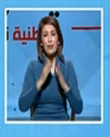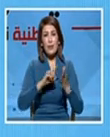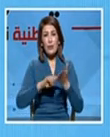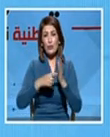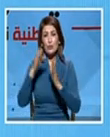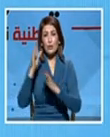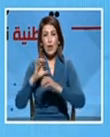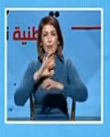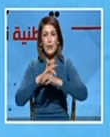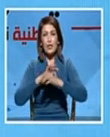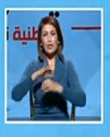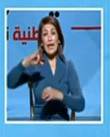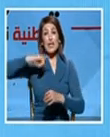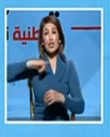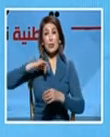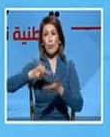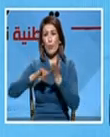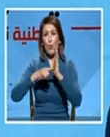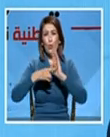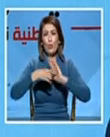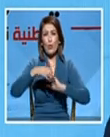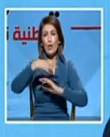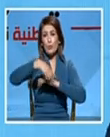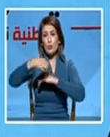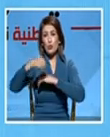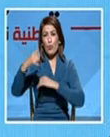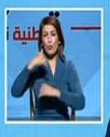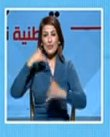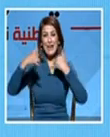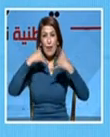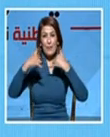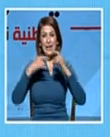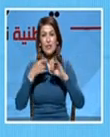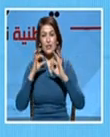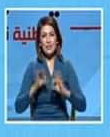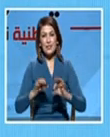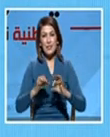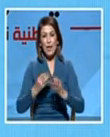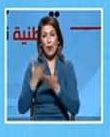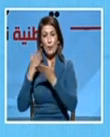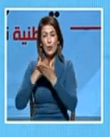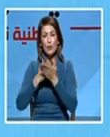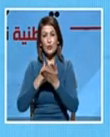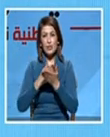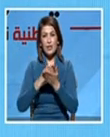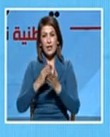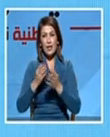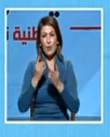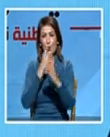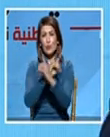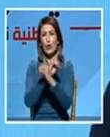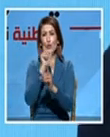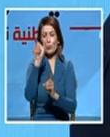الشباب بعدين هما اللي يجيبونا في الأخبار، على خاطر هما اللي يهزوا في الإعانات حتى من عندنا احنا. احنا طوى العمادة قاعدة